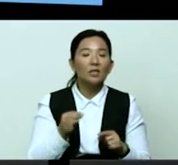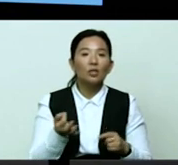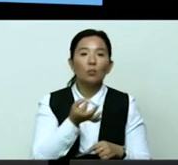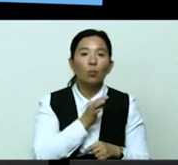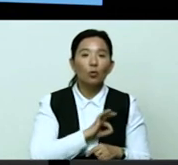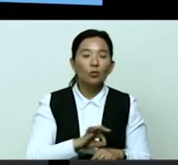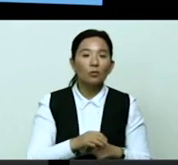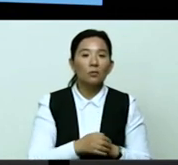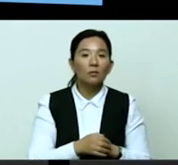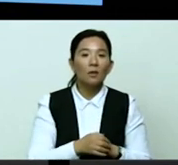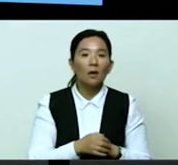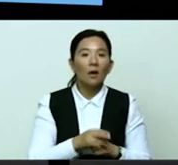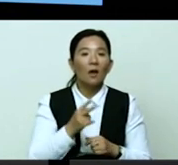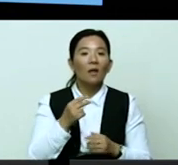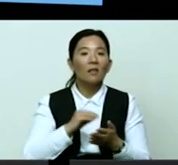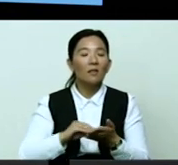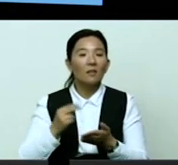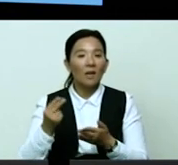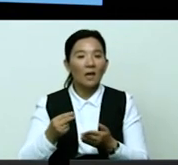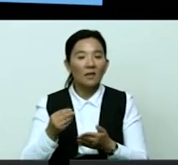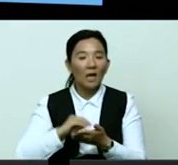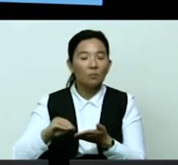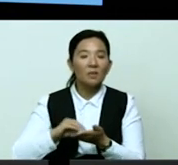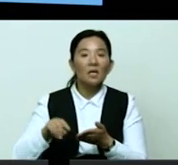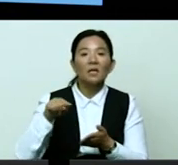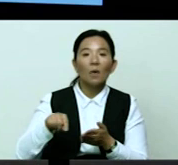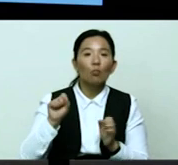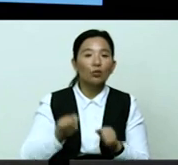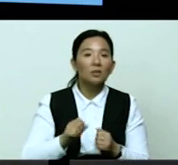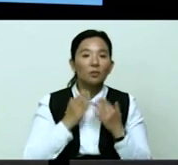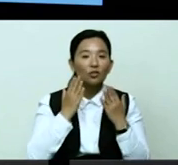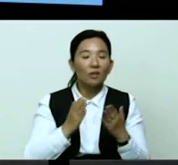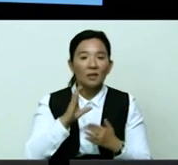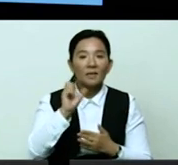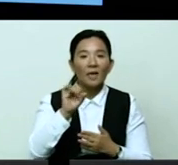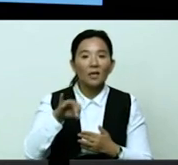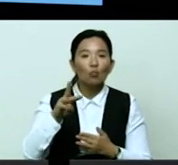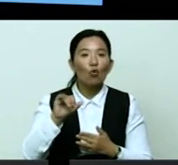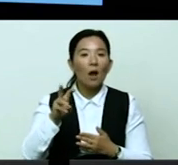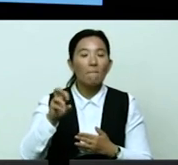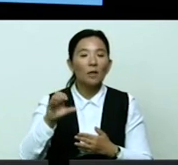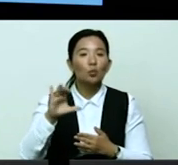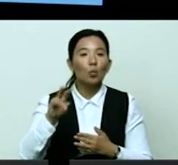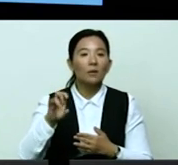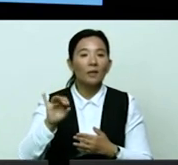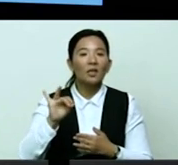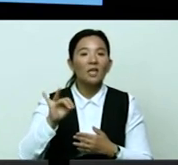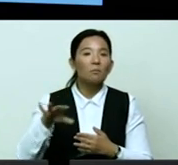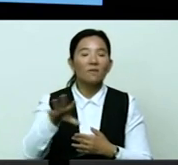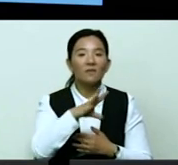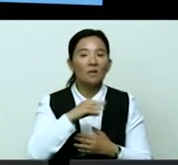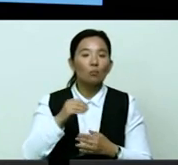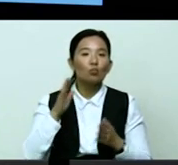используют надписи, и там можно прочитать. Саид Мухаммад Умар Султан, эмир всех